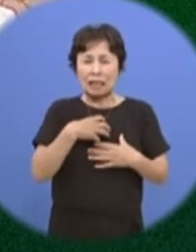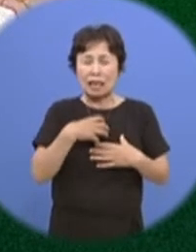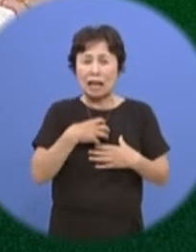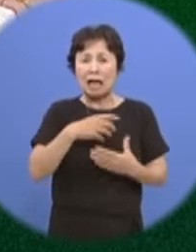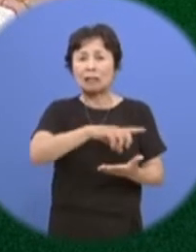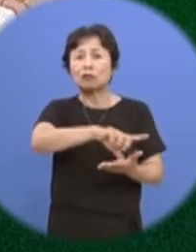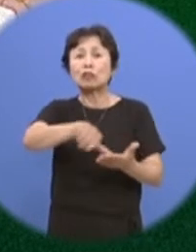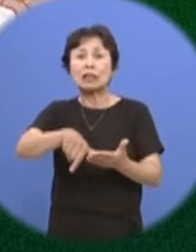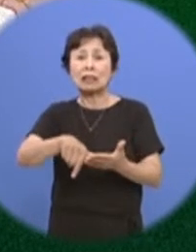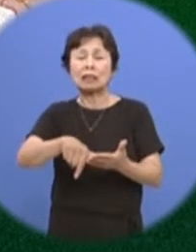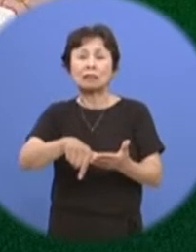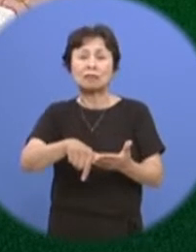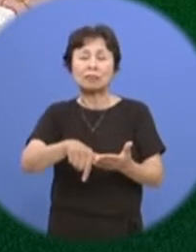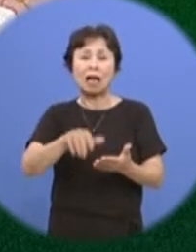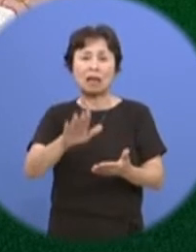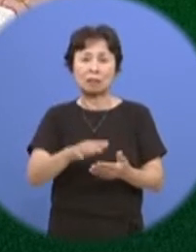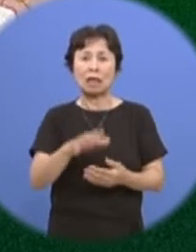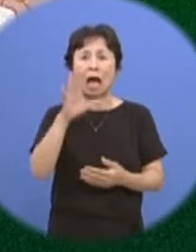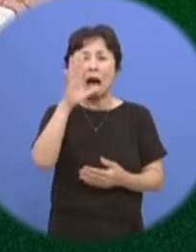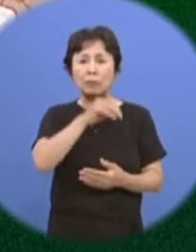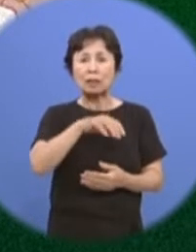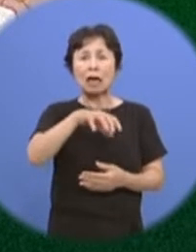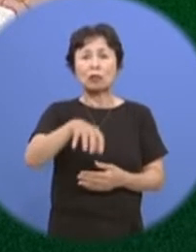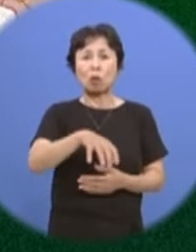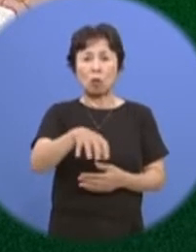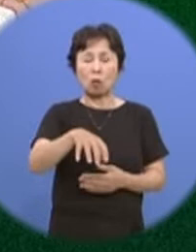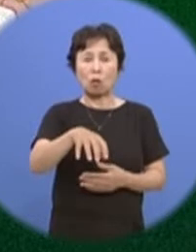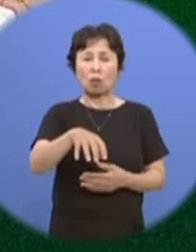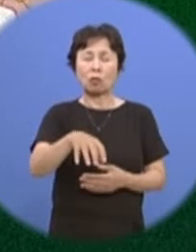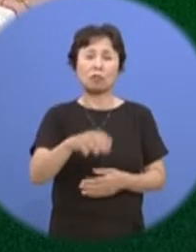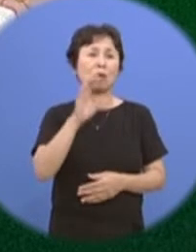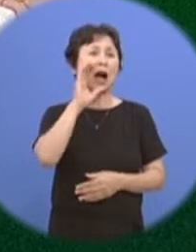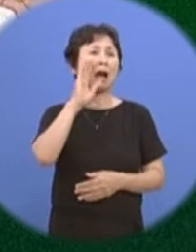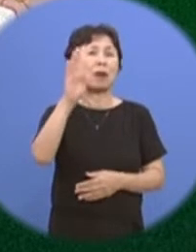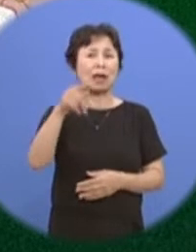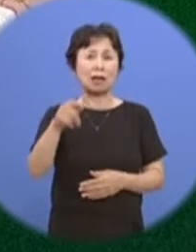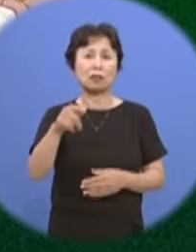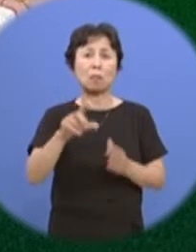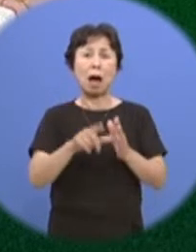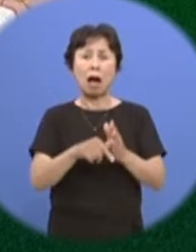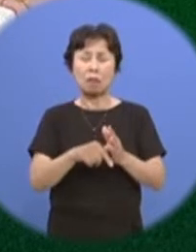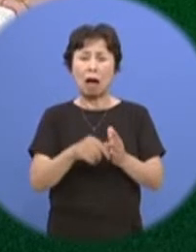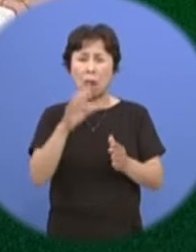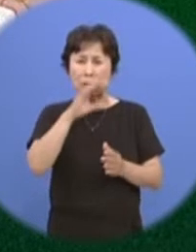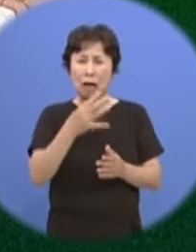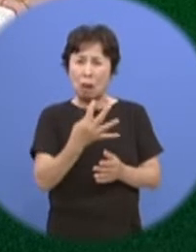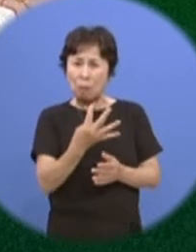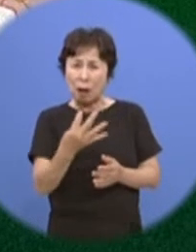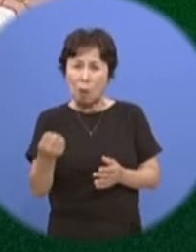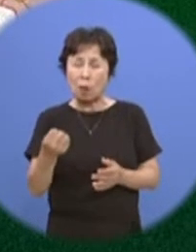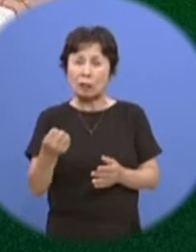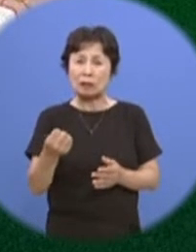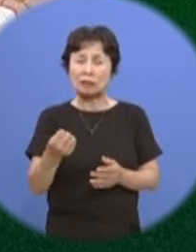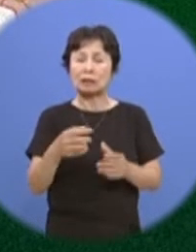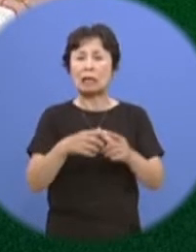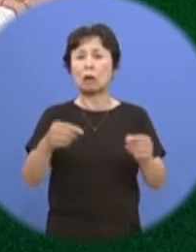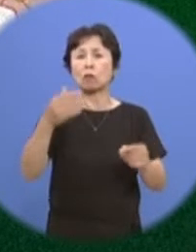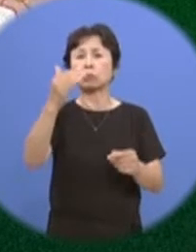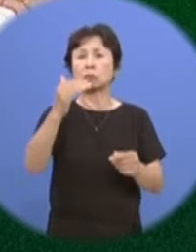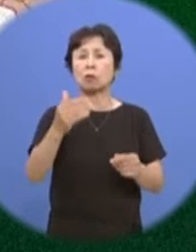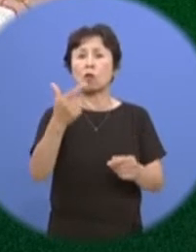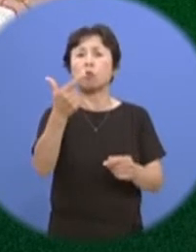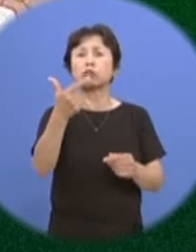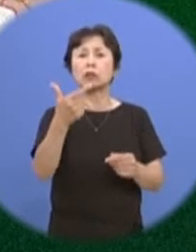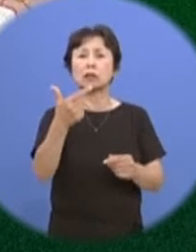法律でですね、危険箇所というのが和歌山県って全国6位でね、 1万8千箇所もあるんですけ